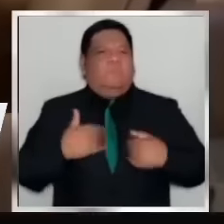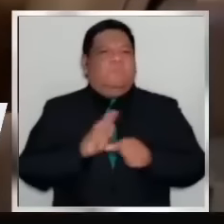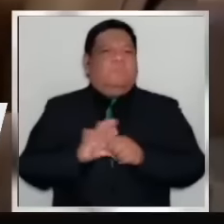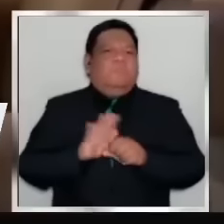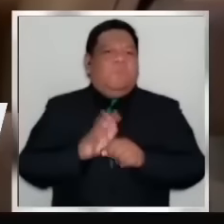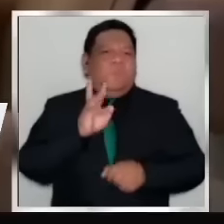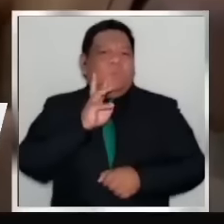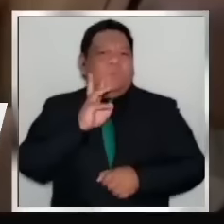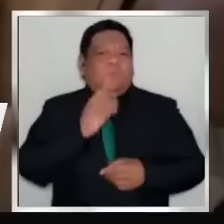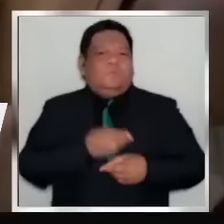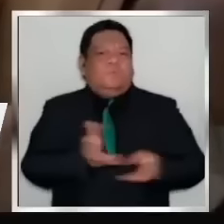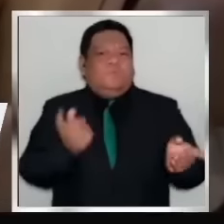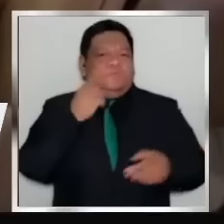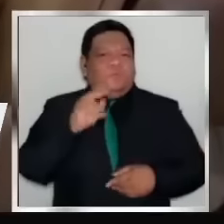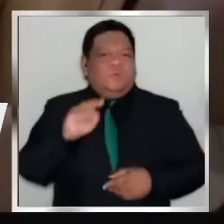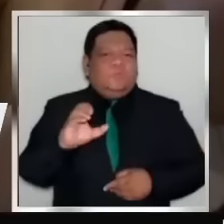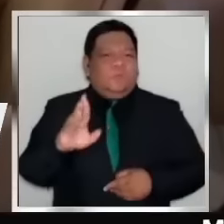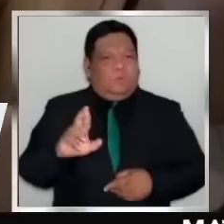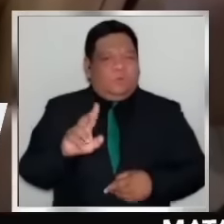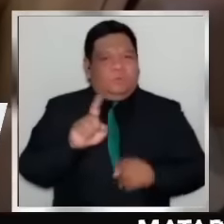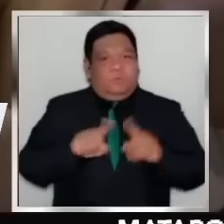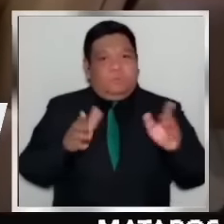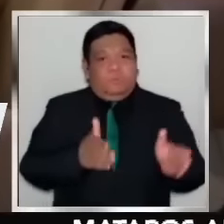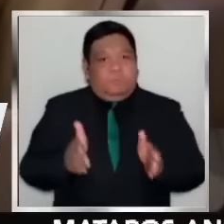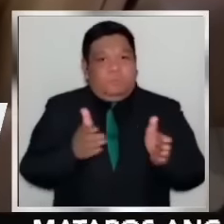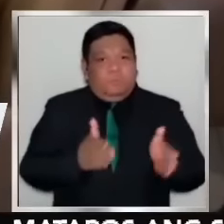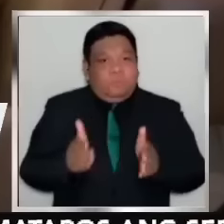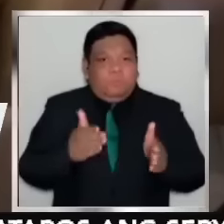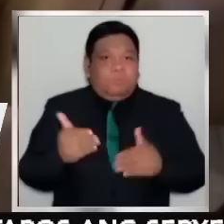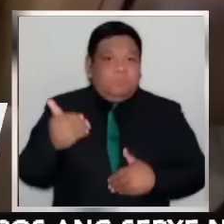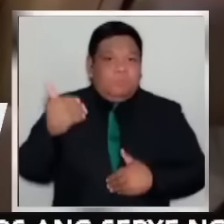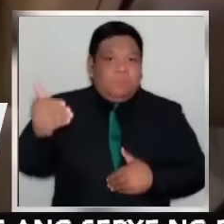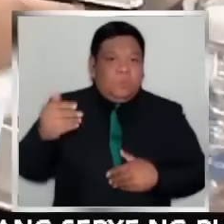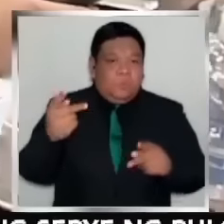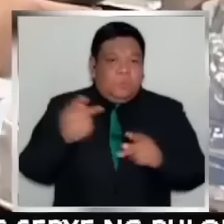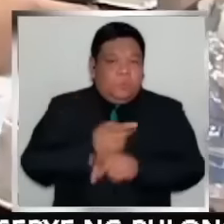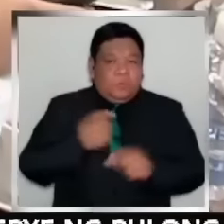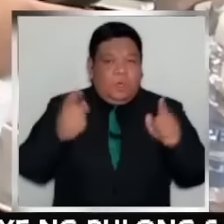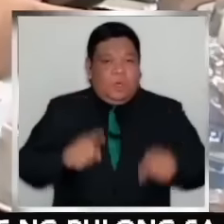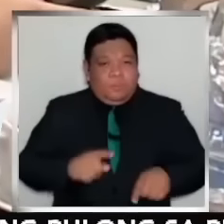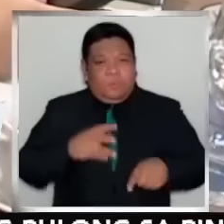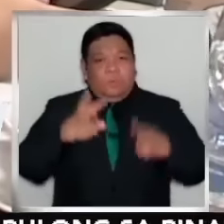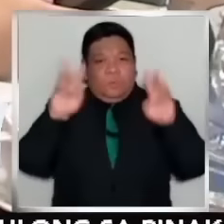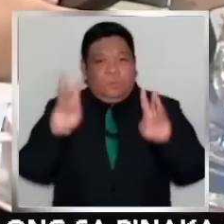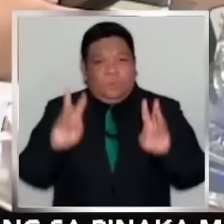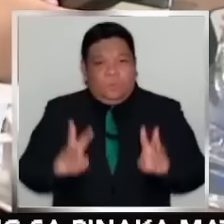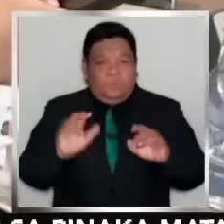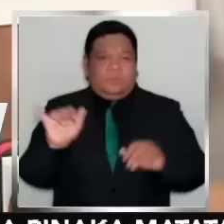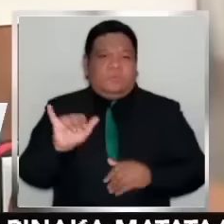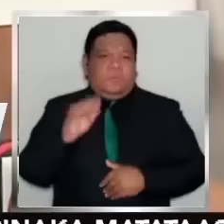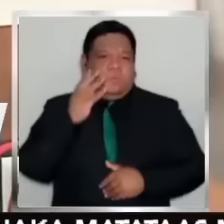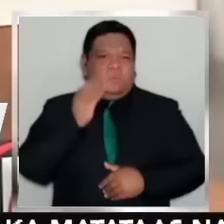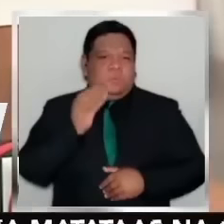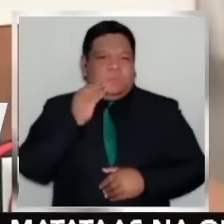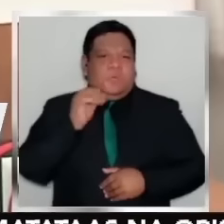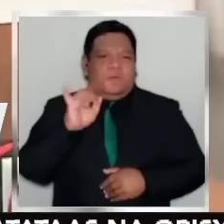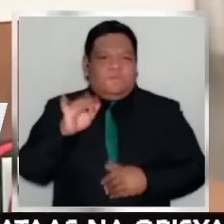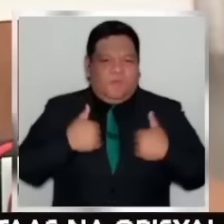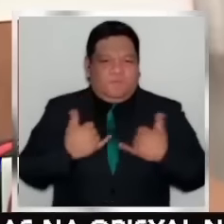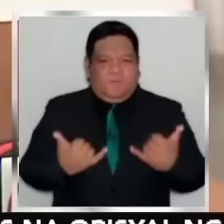Pero paghahandaan daw nila ang posibleng extreme weather conditions na nararanasan din kapag may El Nino. Undoy daw